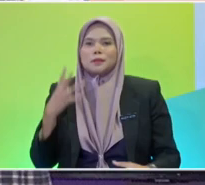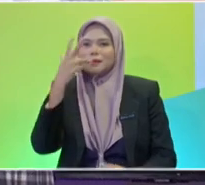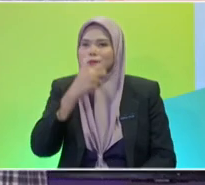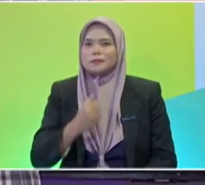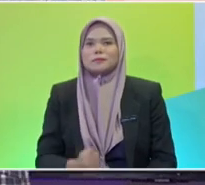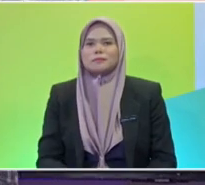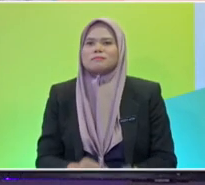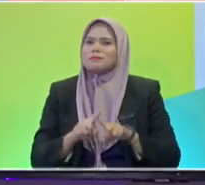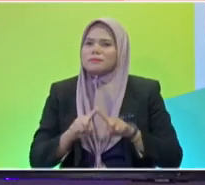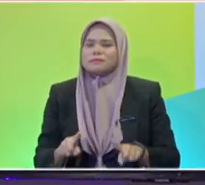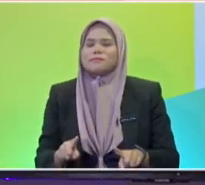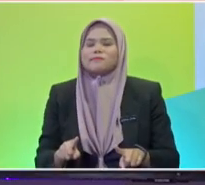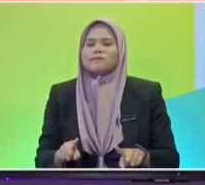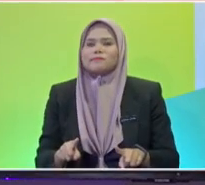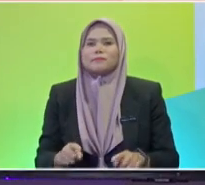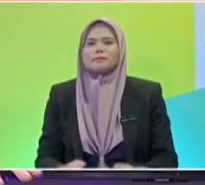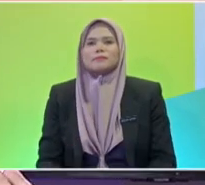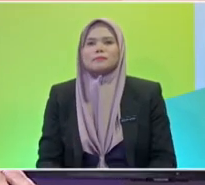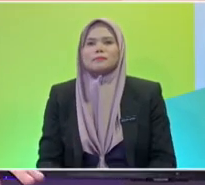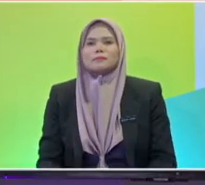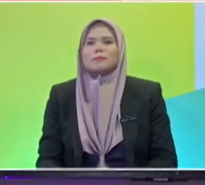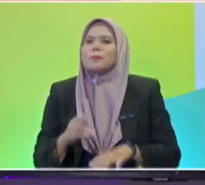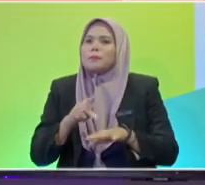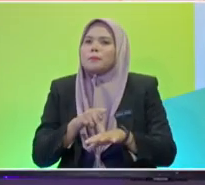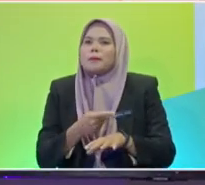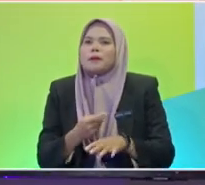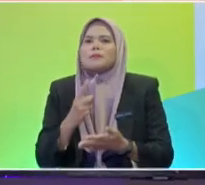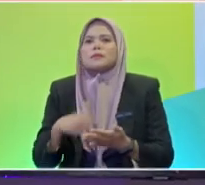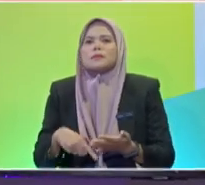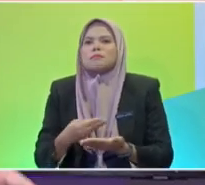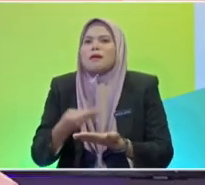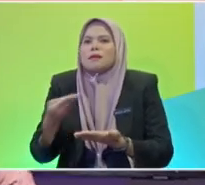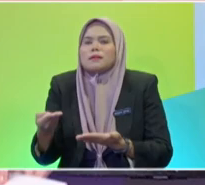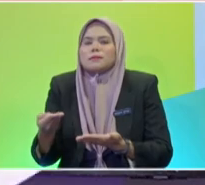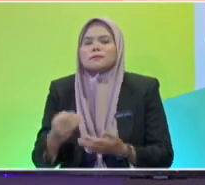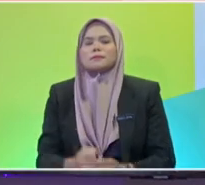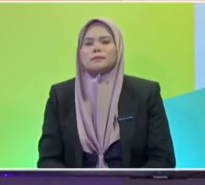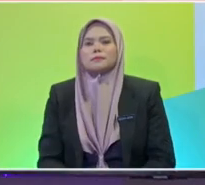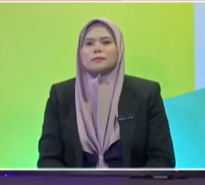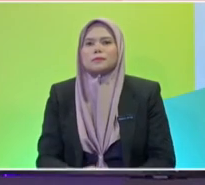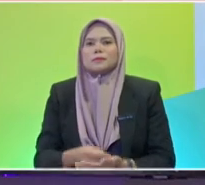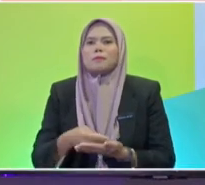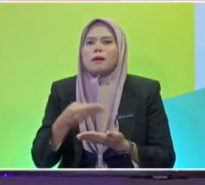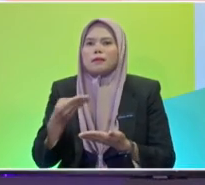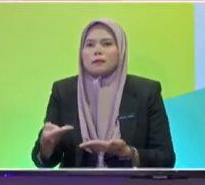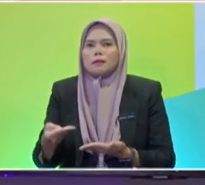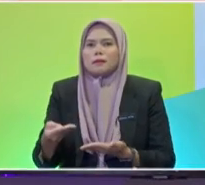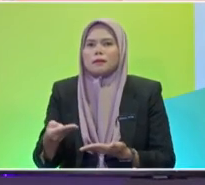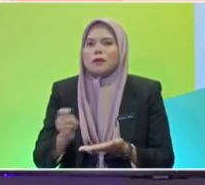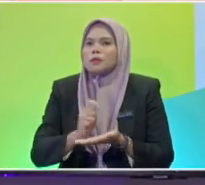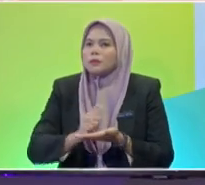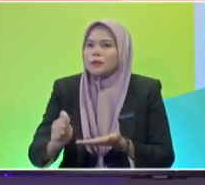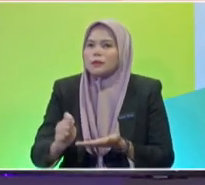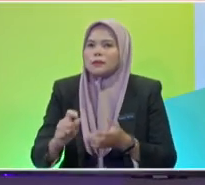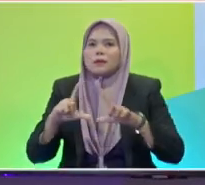tapi guys nggak pakai apa ya nggak pakai itu naik ke Kak pintar